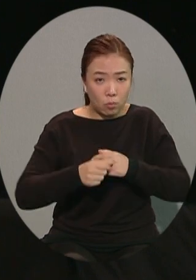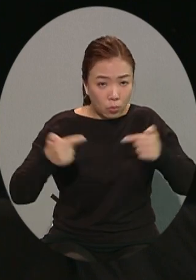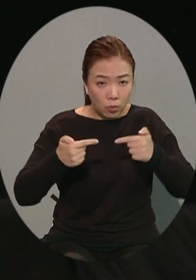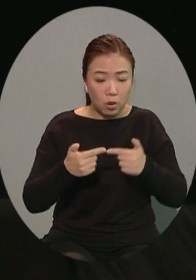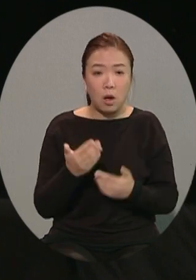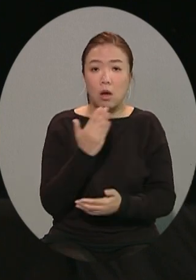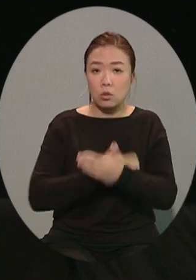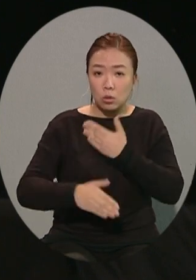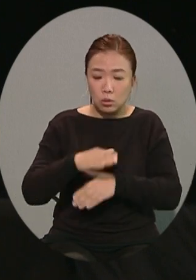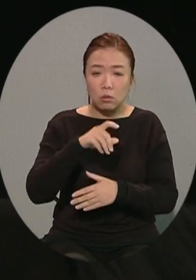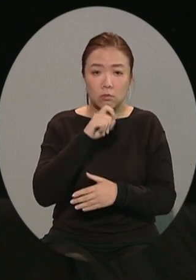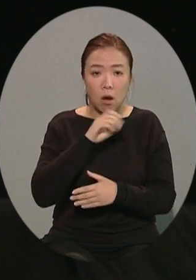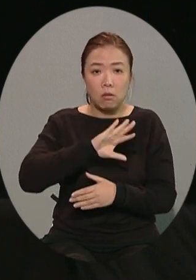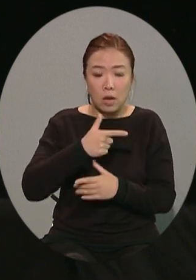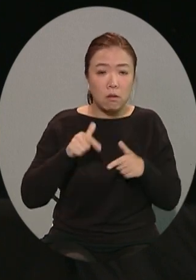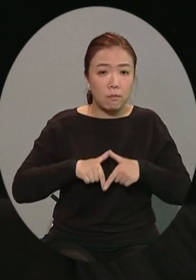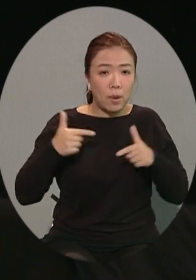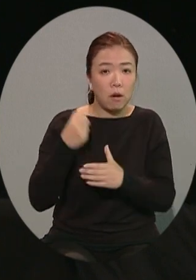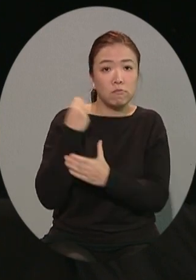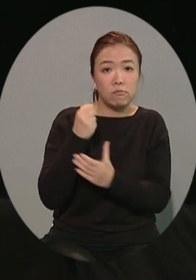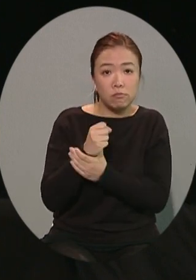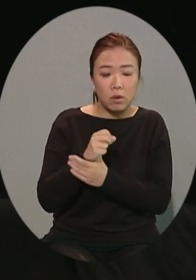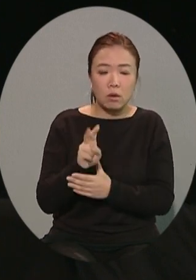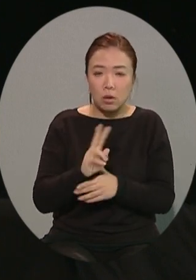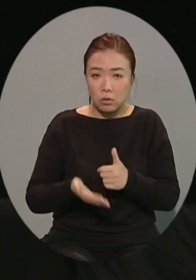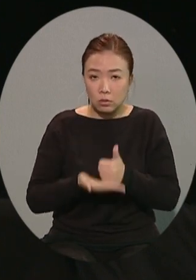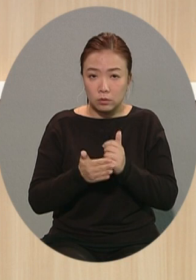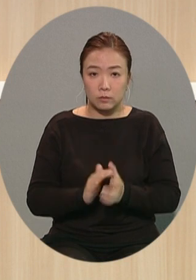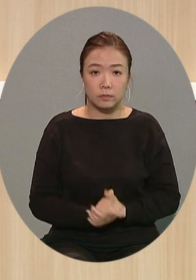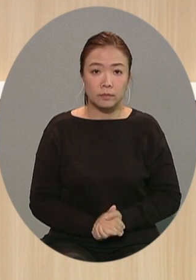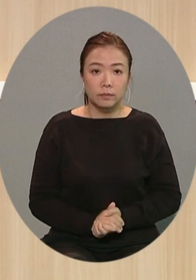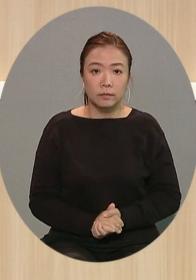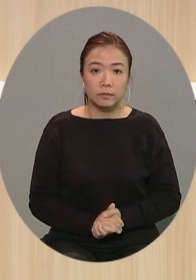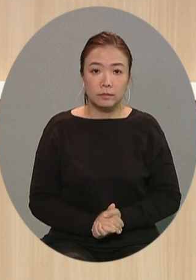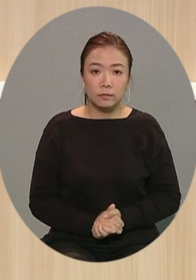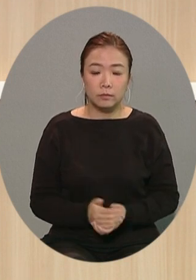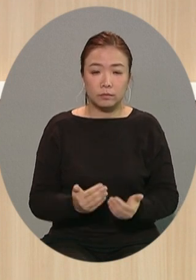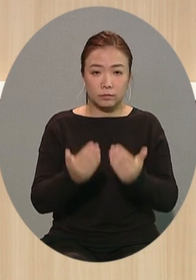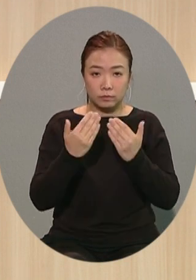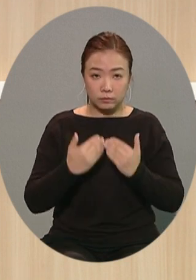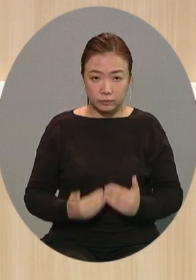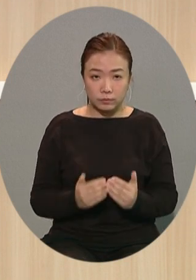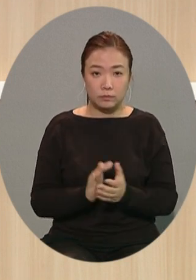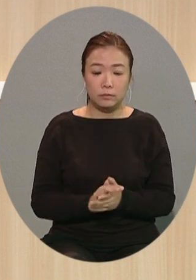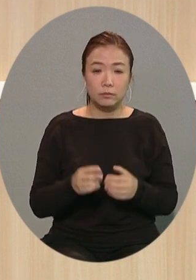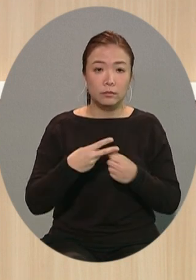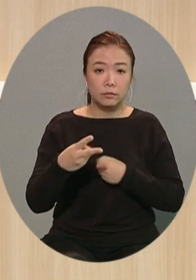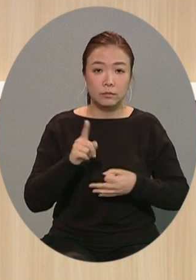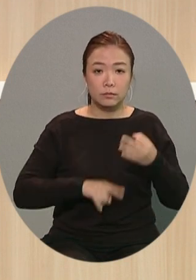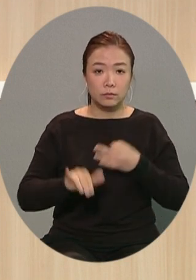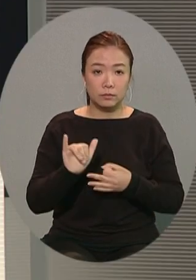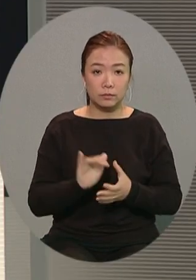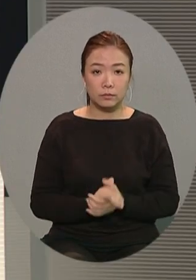当中的包袱，但是敢于抗争是当中更加尊。 好，跟着送礼的是二号袁桂